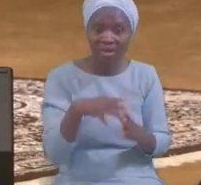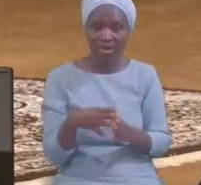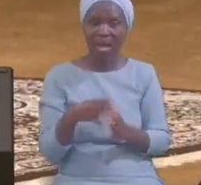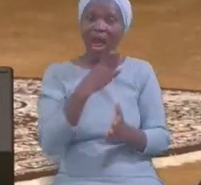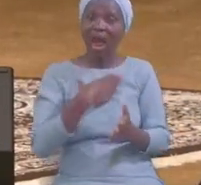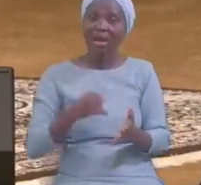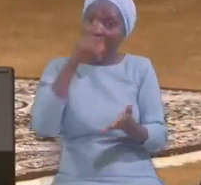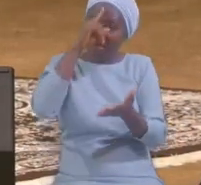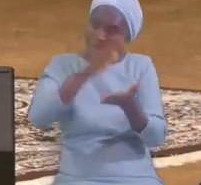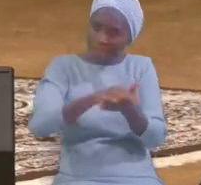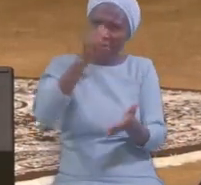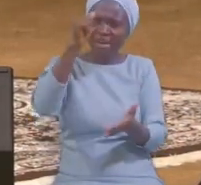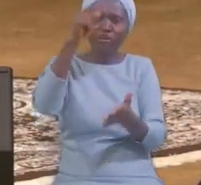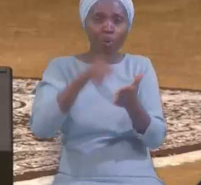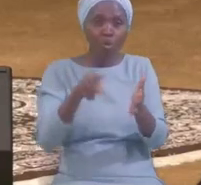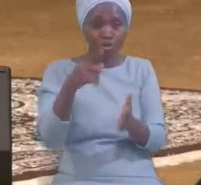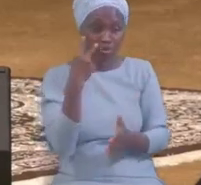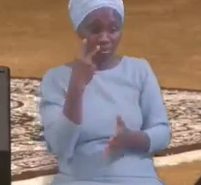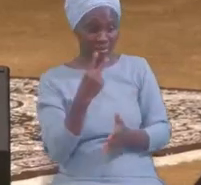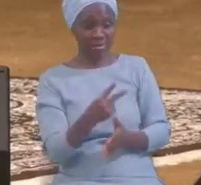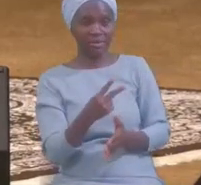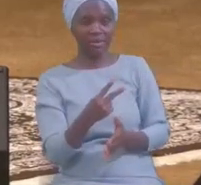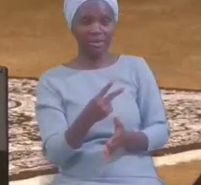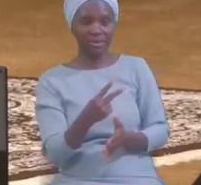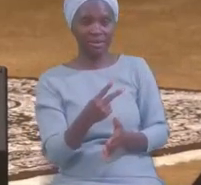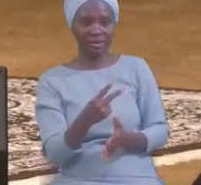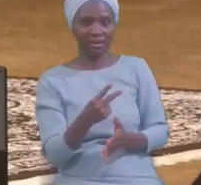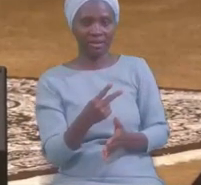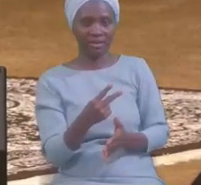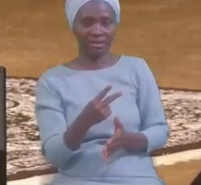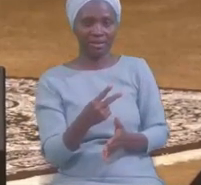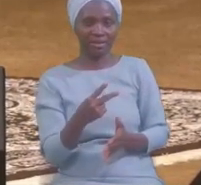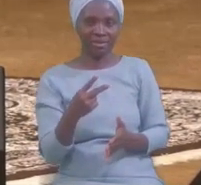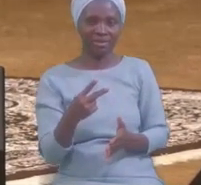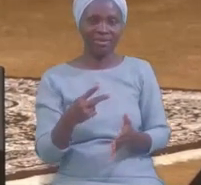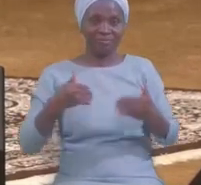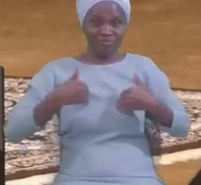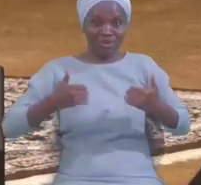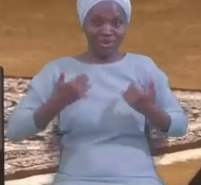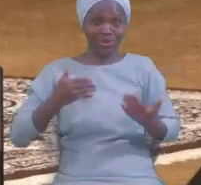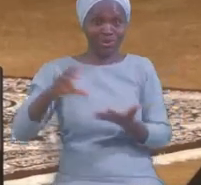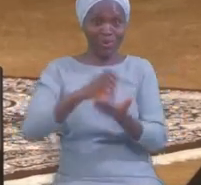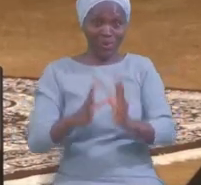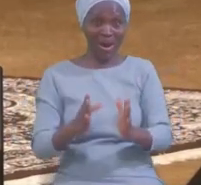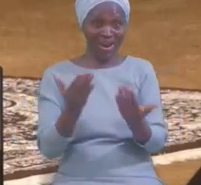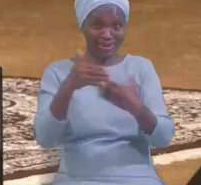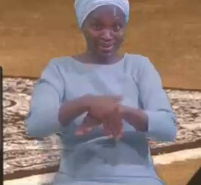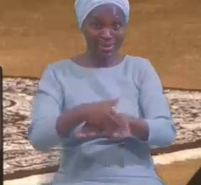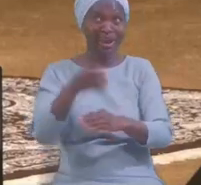Croyez à ce que vous voyez. La chorale des jeunes, ce soir, Dieu vous bénisse.